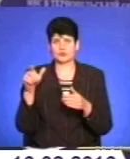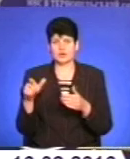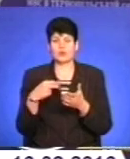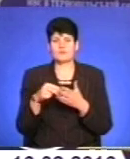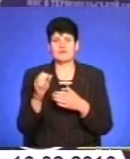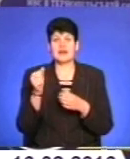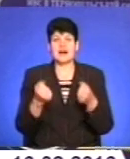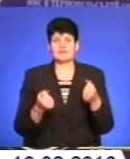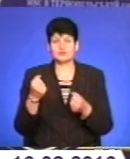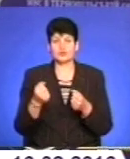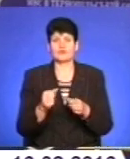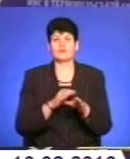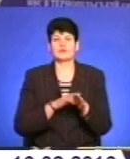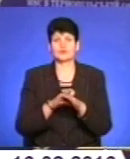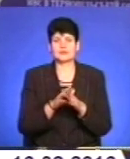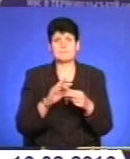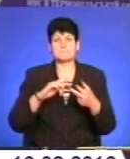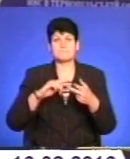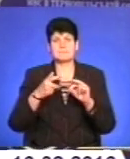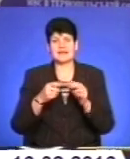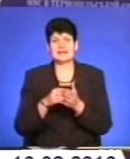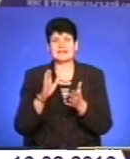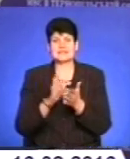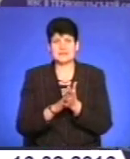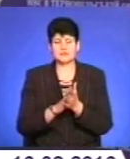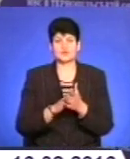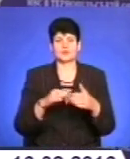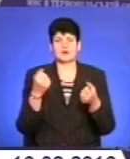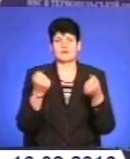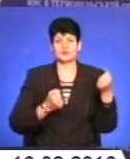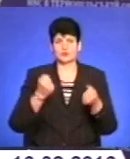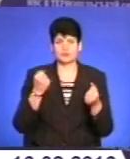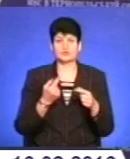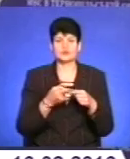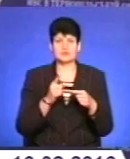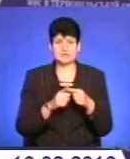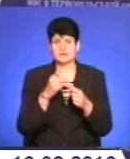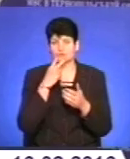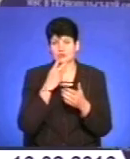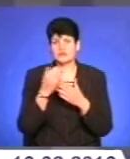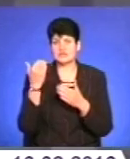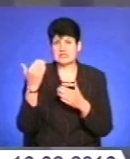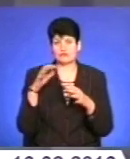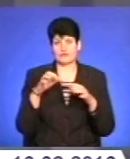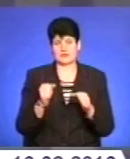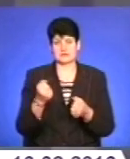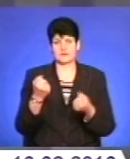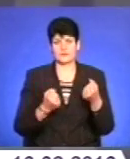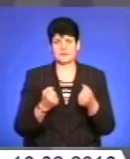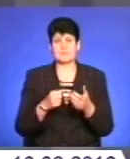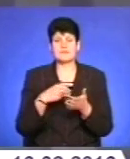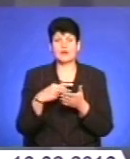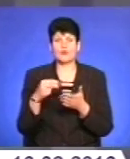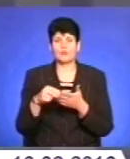авто здійснювати перереєстрацію транспортних засобів, що в подальшому засвідчить їхню власність автомобіля. При покупці автівки